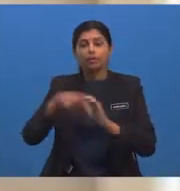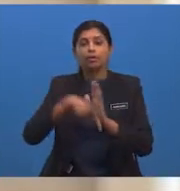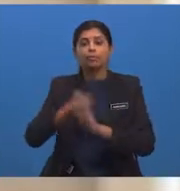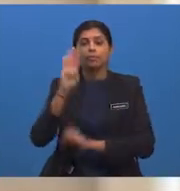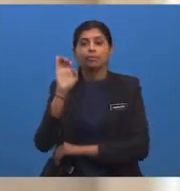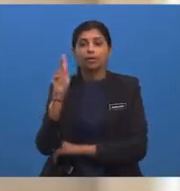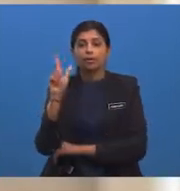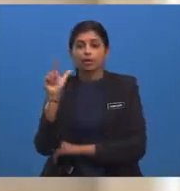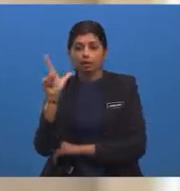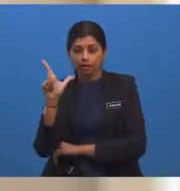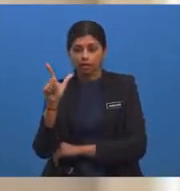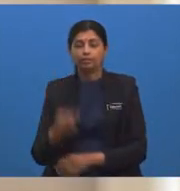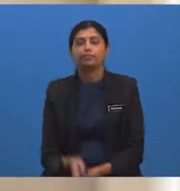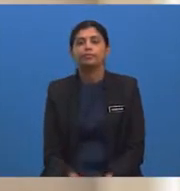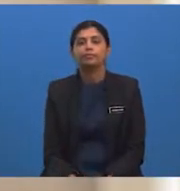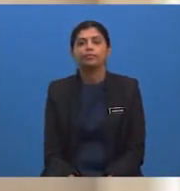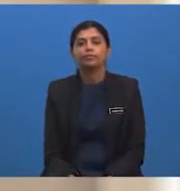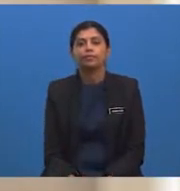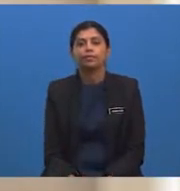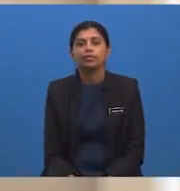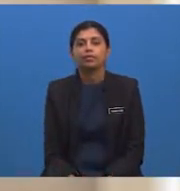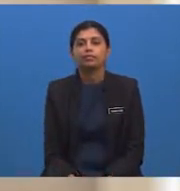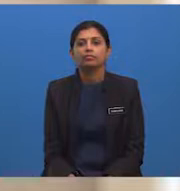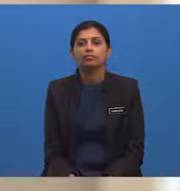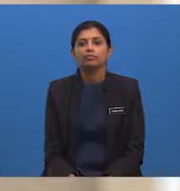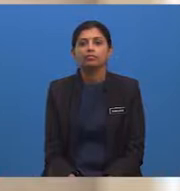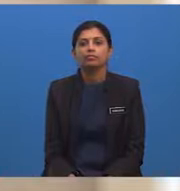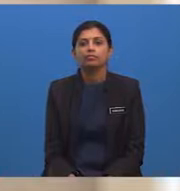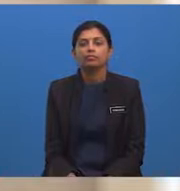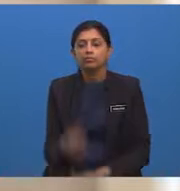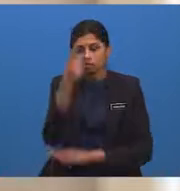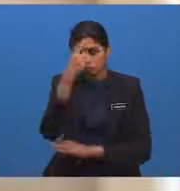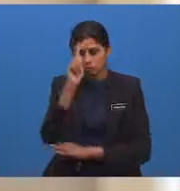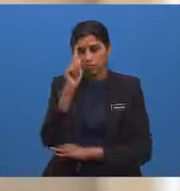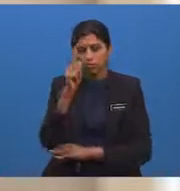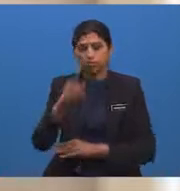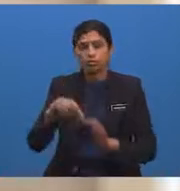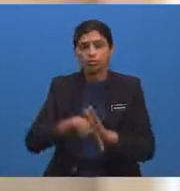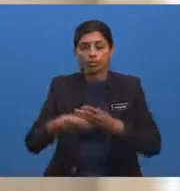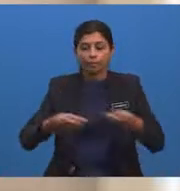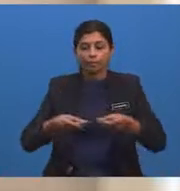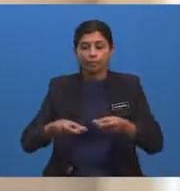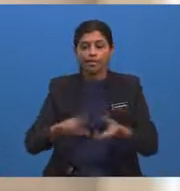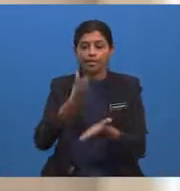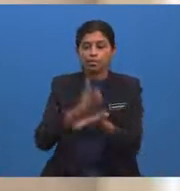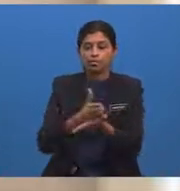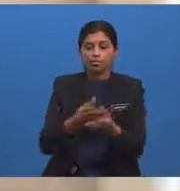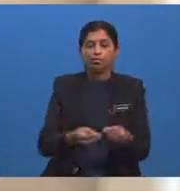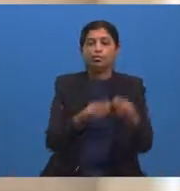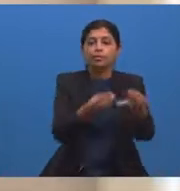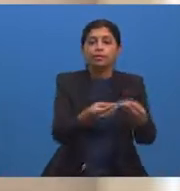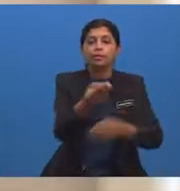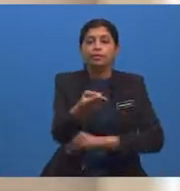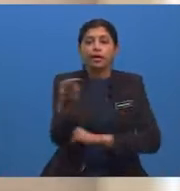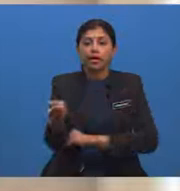Pertama, pelabuhan pembekal. Pelabuhan pembekal merupakan pelabuhan persinggahan untuk membekalkan bahan dagangan